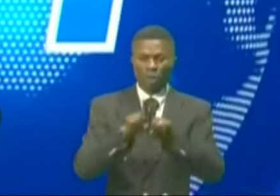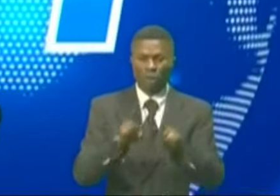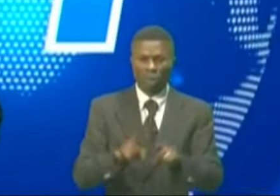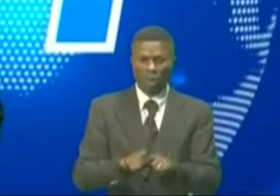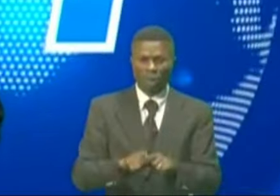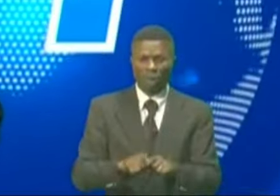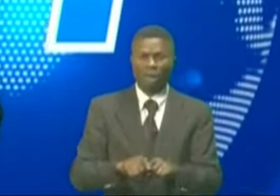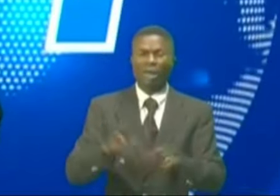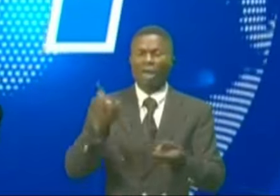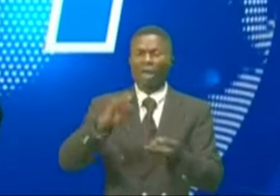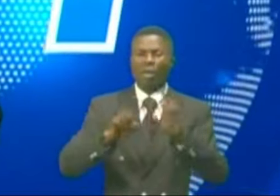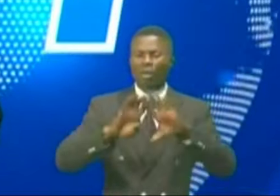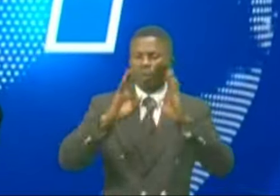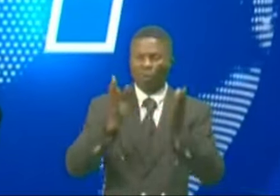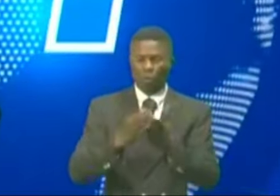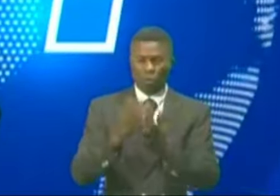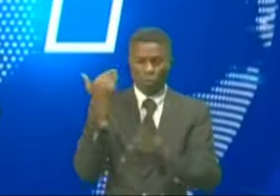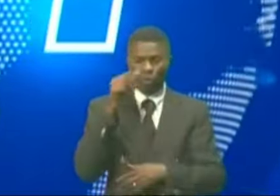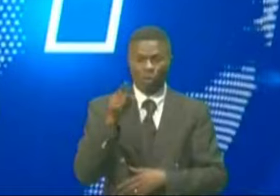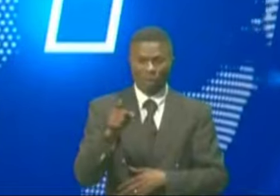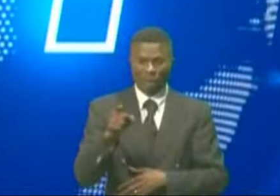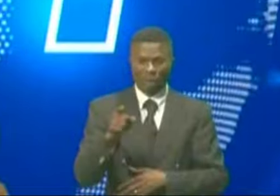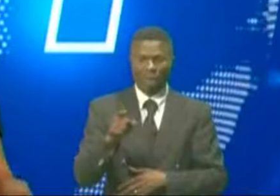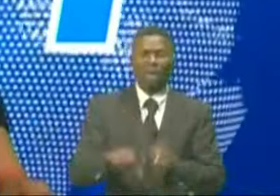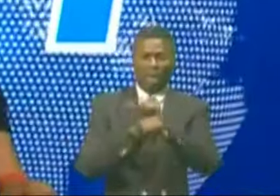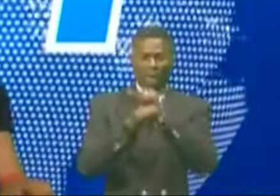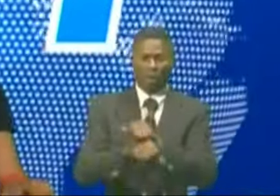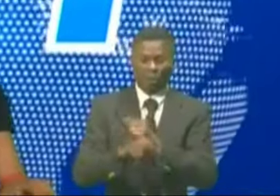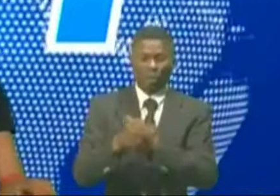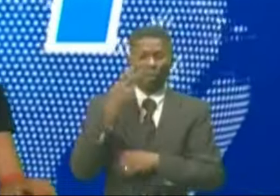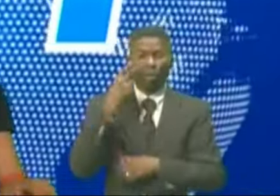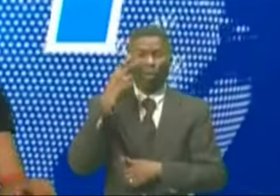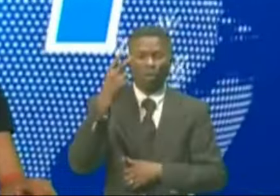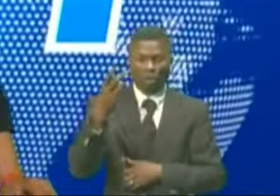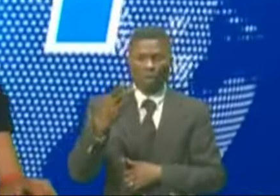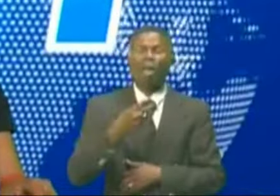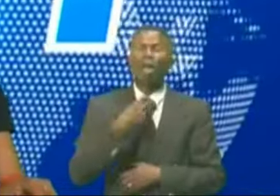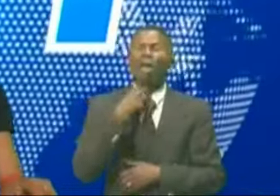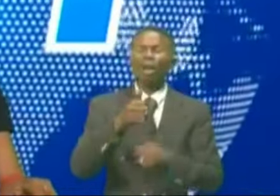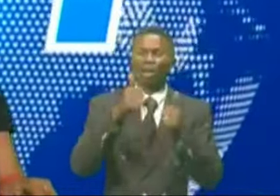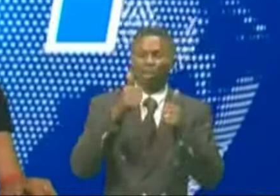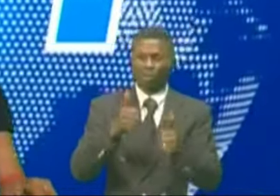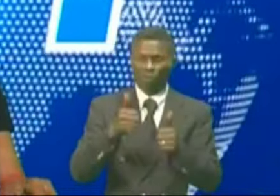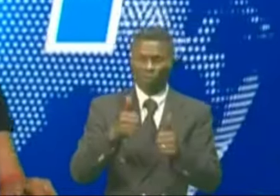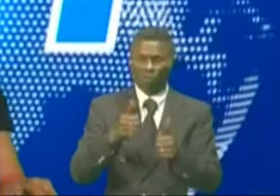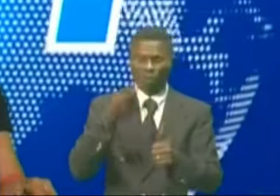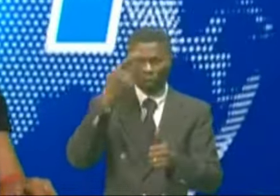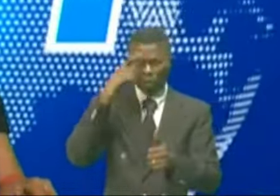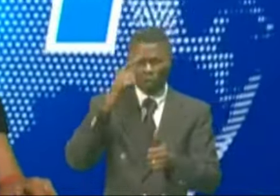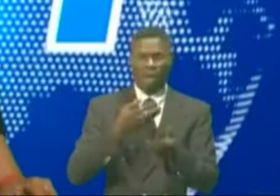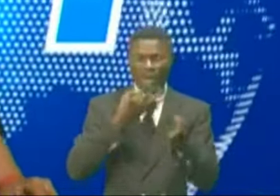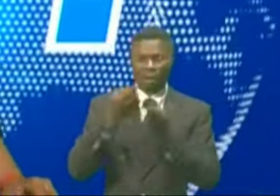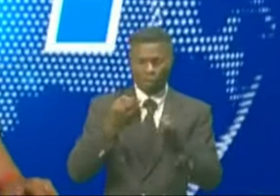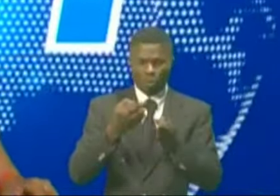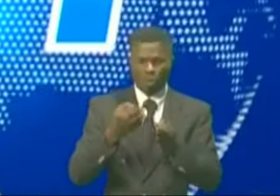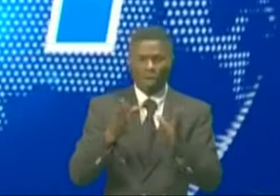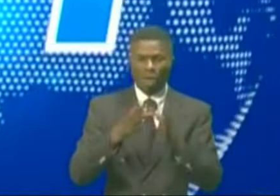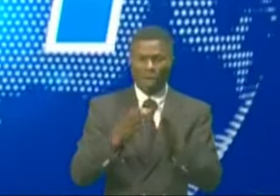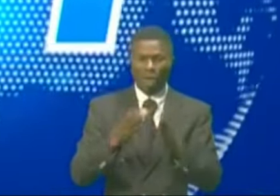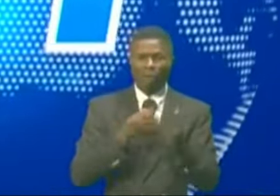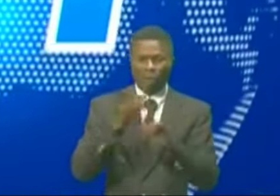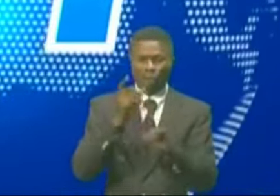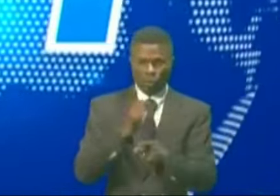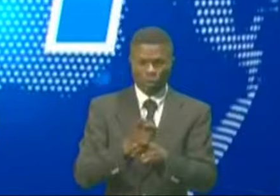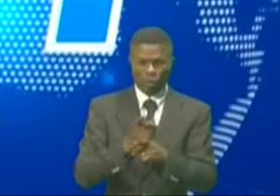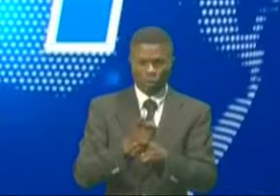les téléspectateurs et auditeurs qui ont l'habitude de suivre cette belle voix radiophonique. Nous y reviendrons avec plus de